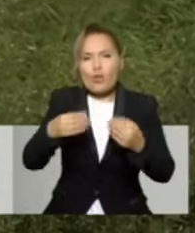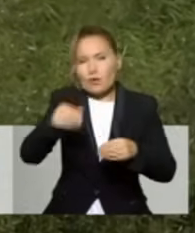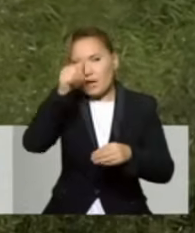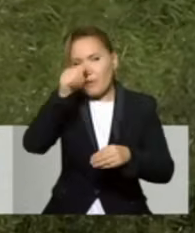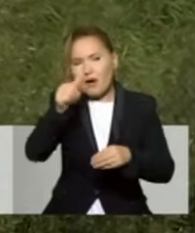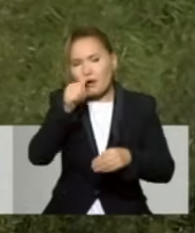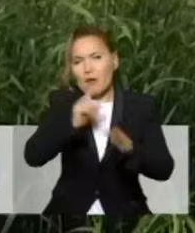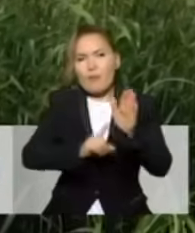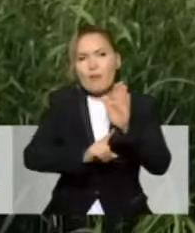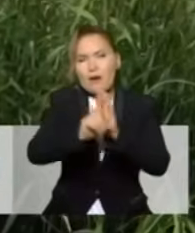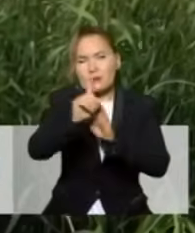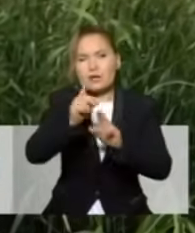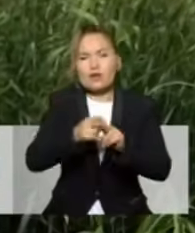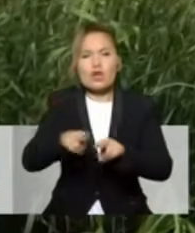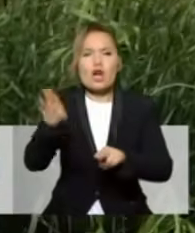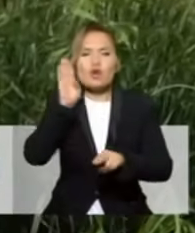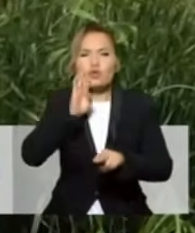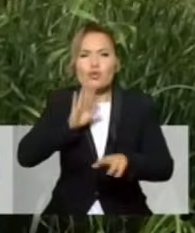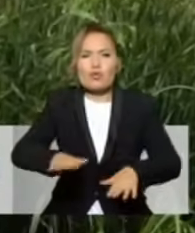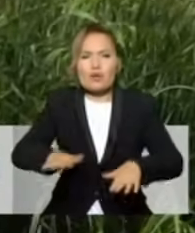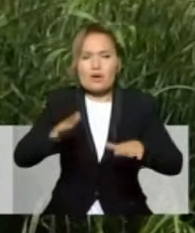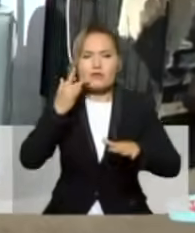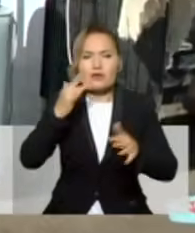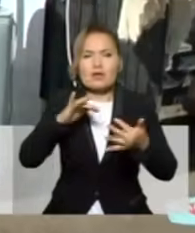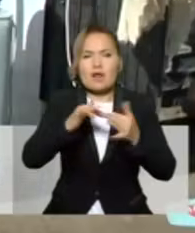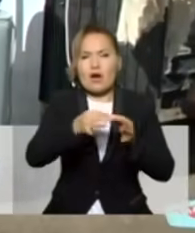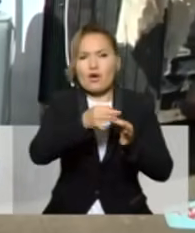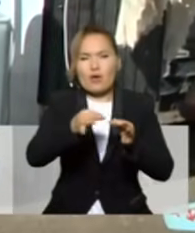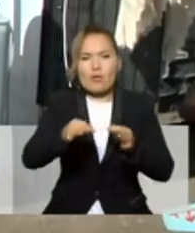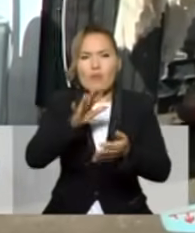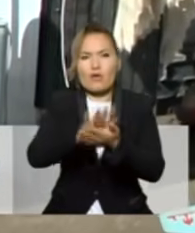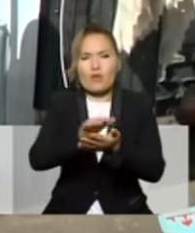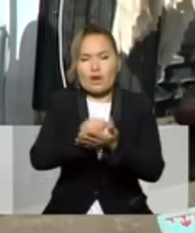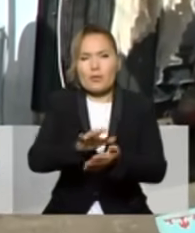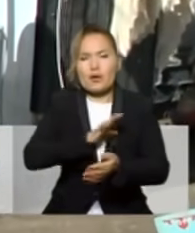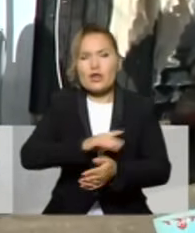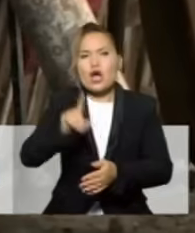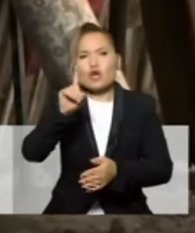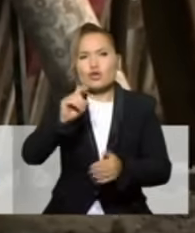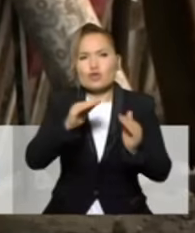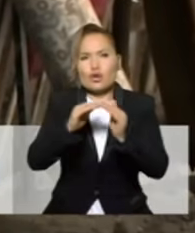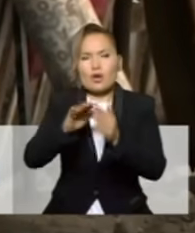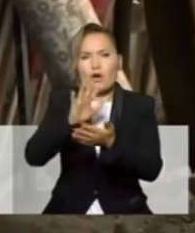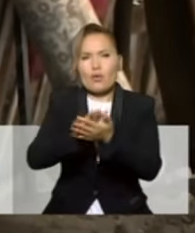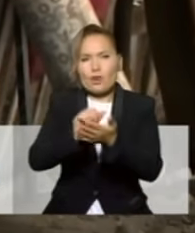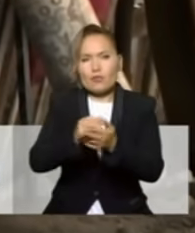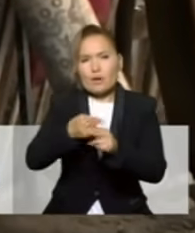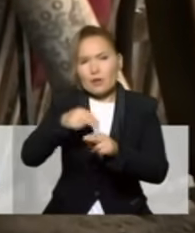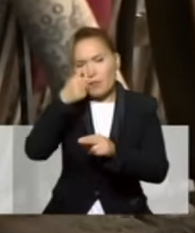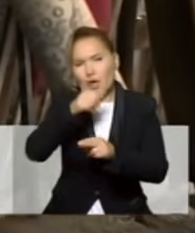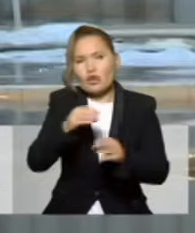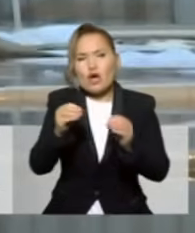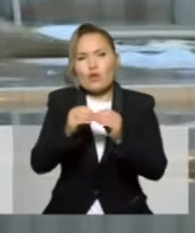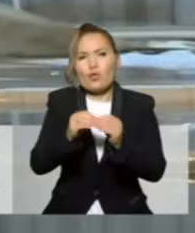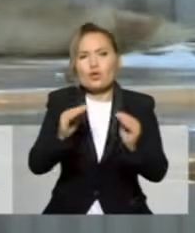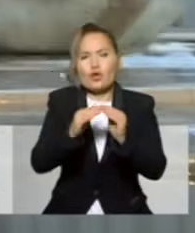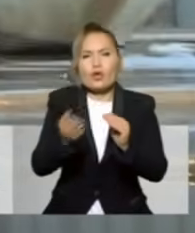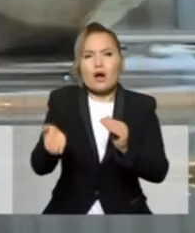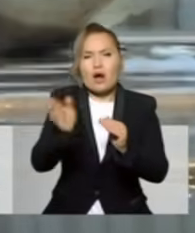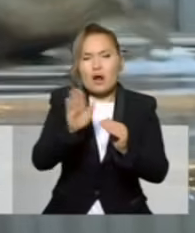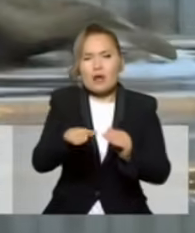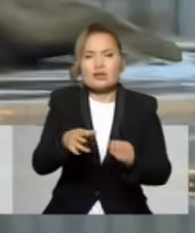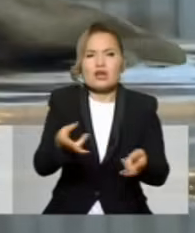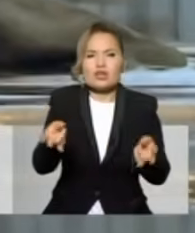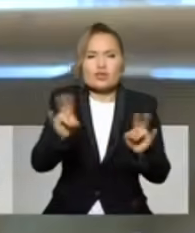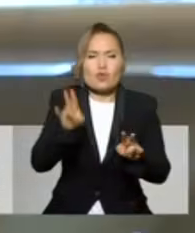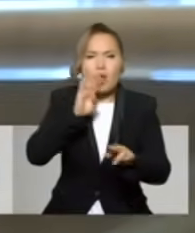су арнасынан асып, жағалаудағы тұрғындарды әбігерге салады. Былтыр бұл жердегі 100 баспана бөлінді, биыл тағы 10-ға жуығы су астында қалды.